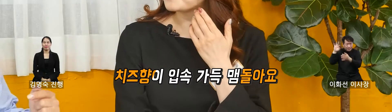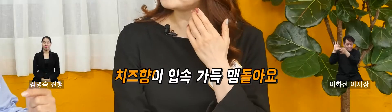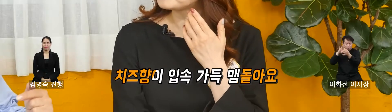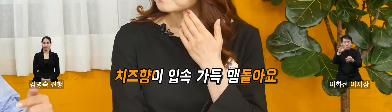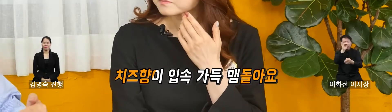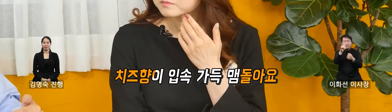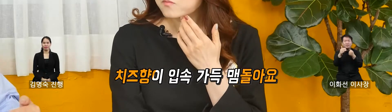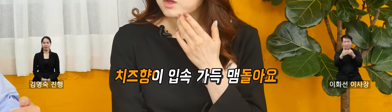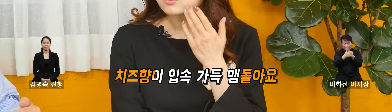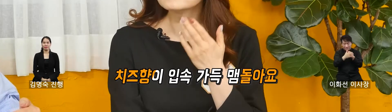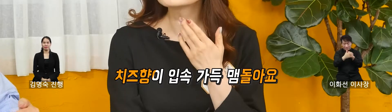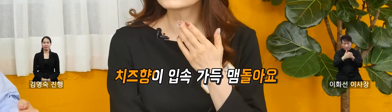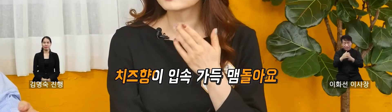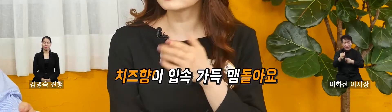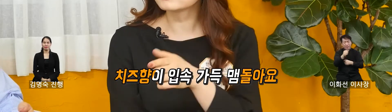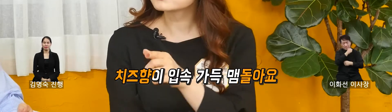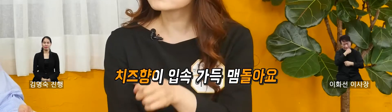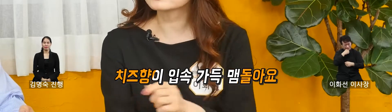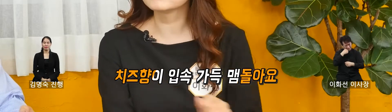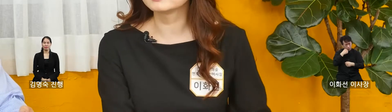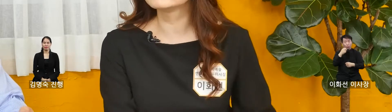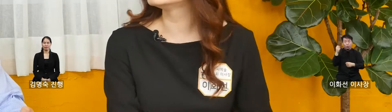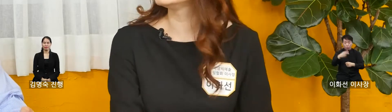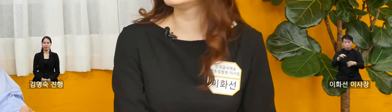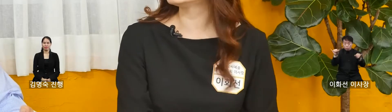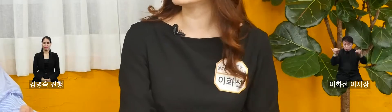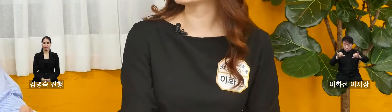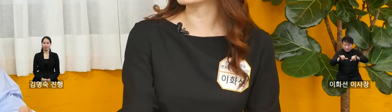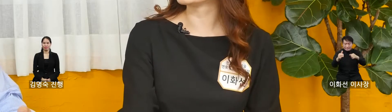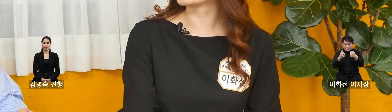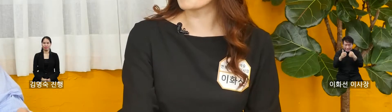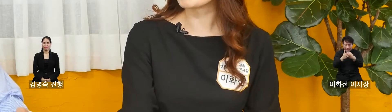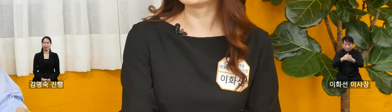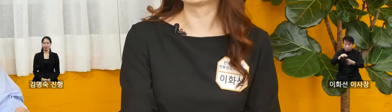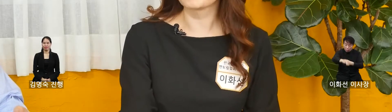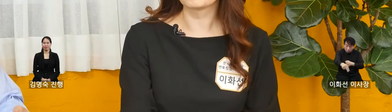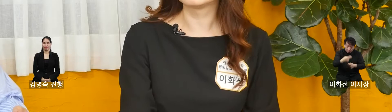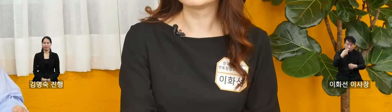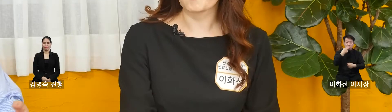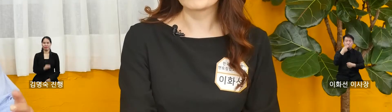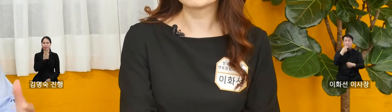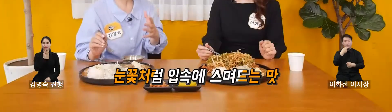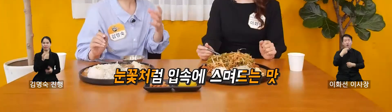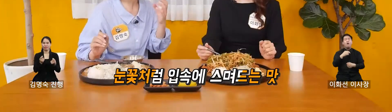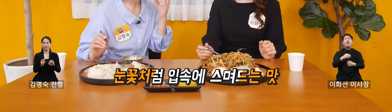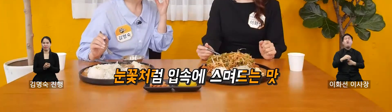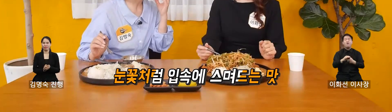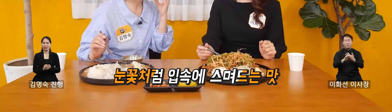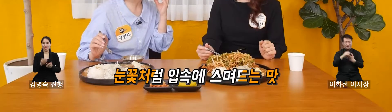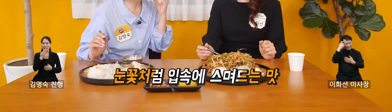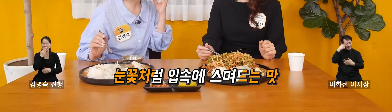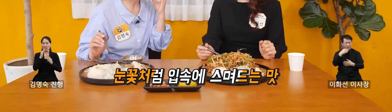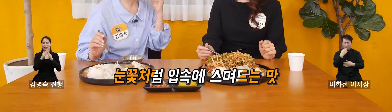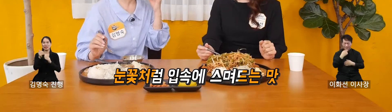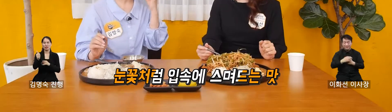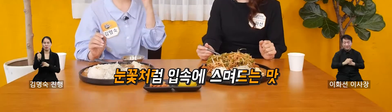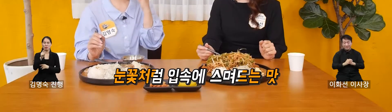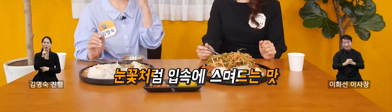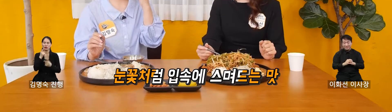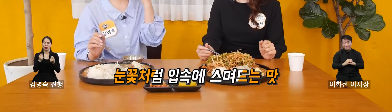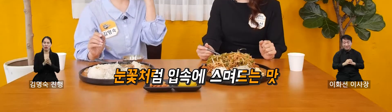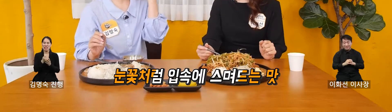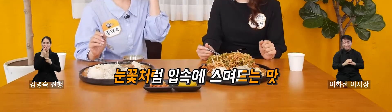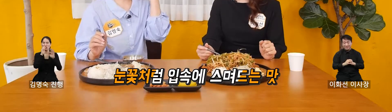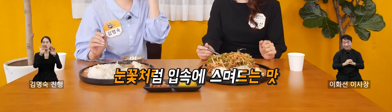있으니까 너무 좋을 것 같아요. 근데 소스 때문에 느끼하진 않죠. 네. 그러니까 사장님 말씀처럼 눈꽃처럼 네.